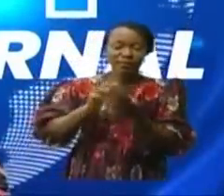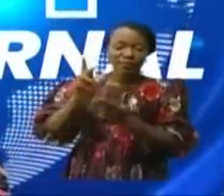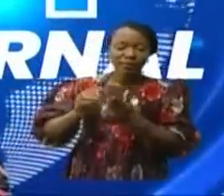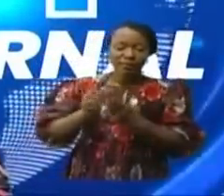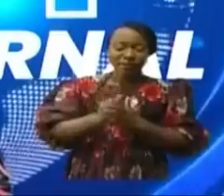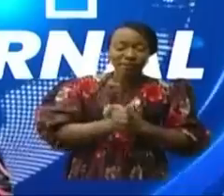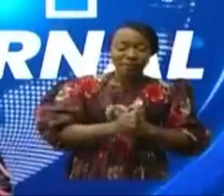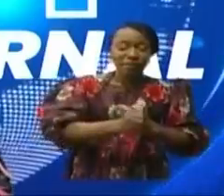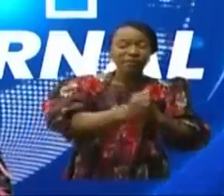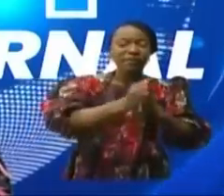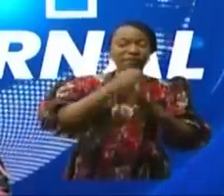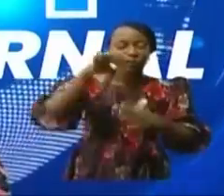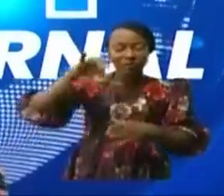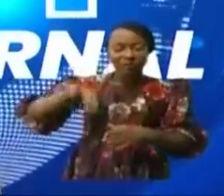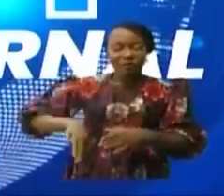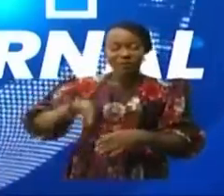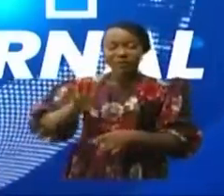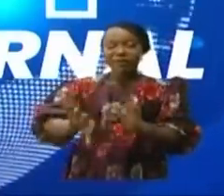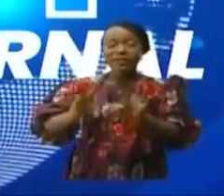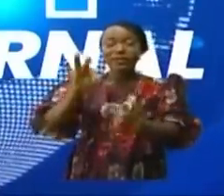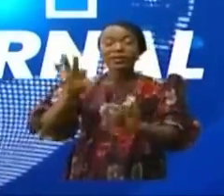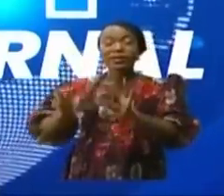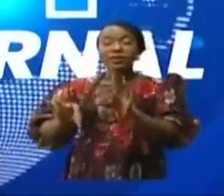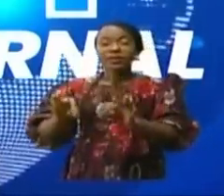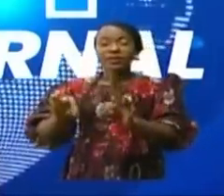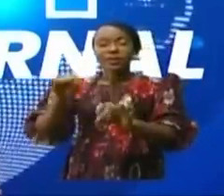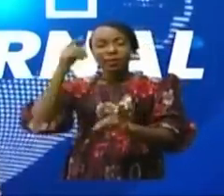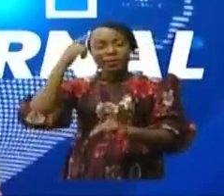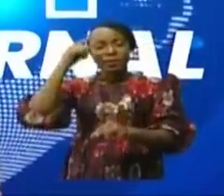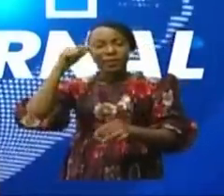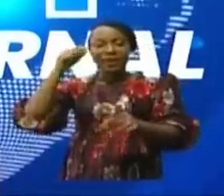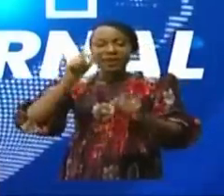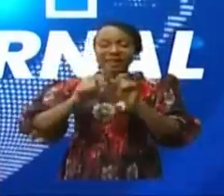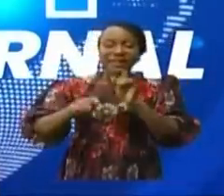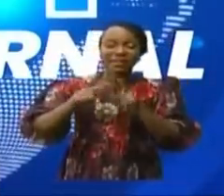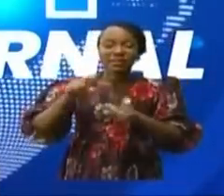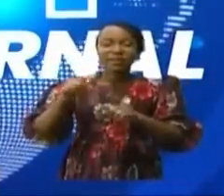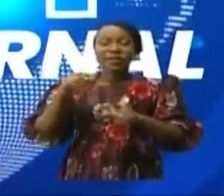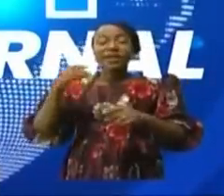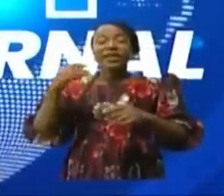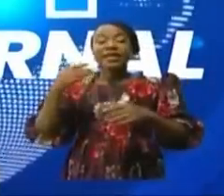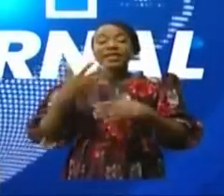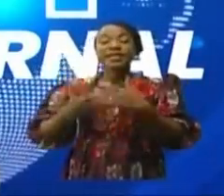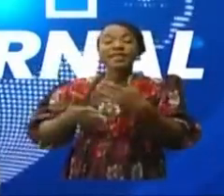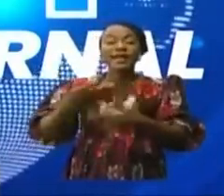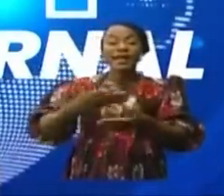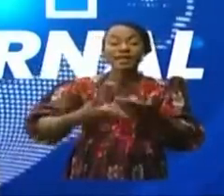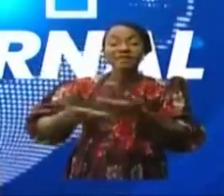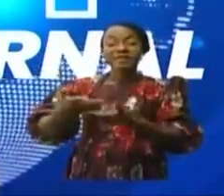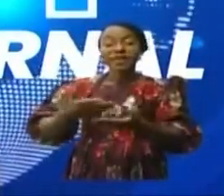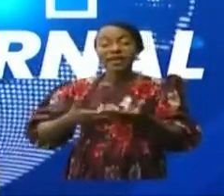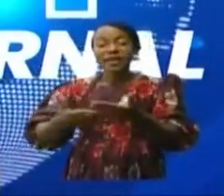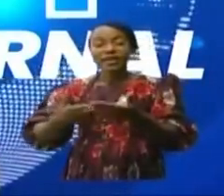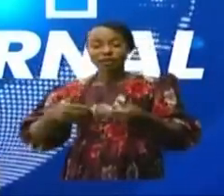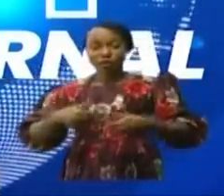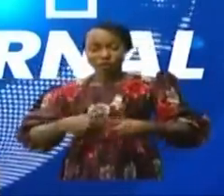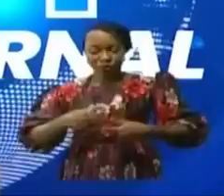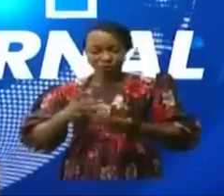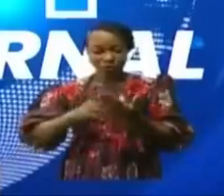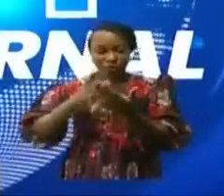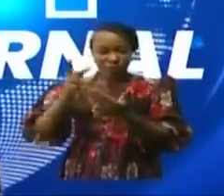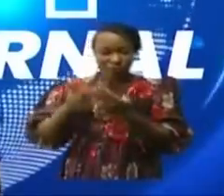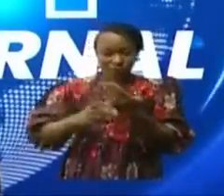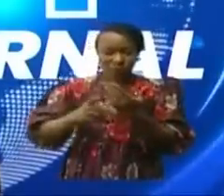d'accompagnement des bénéficiaires sélectionnés dans le cadre du concours d'affaires pour jeunes entrepreneurs et porteurs des projets